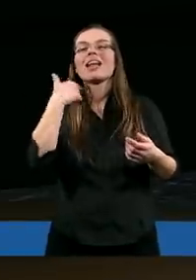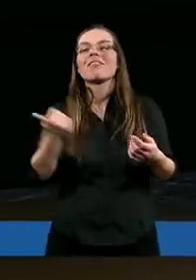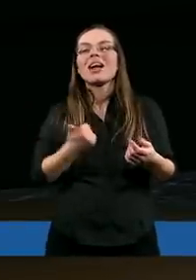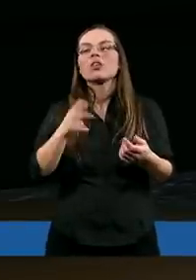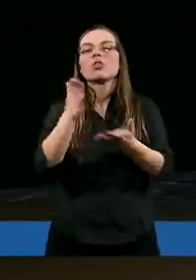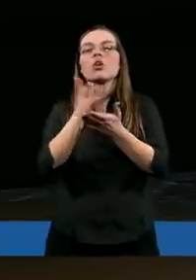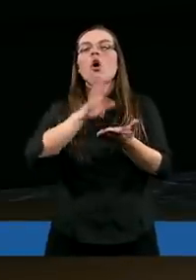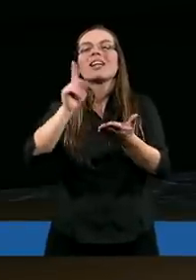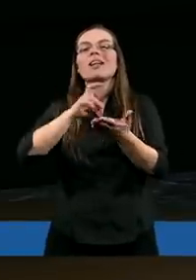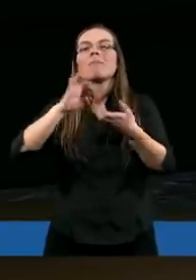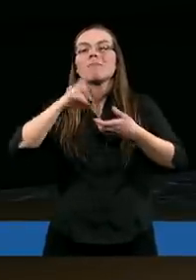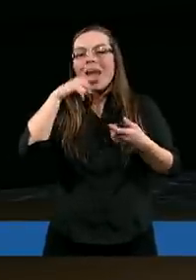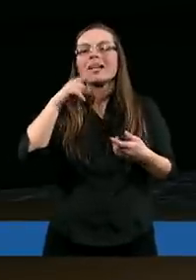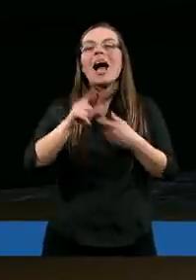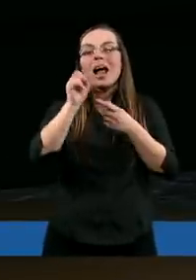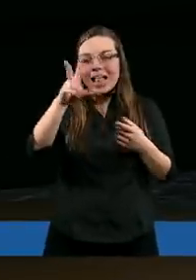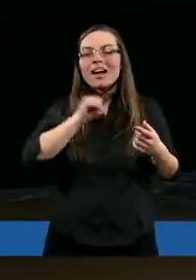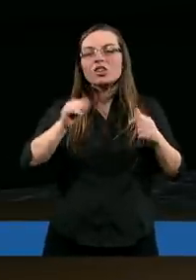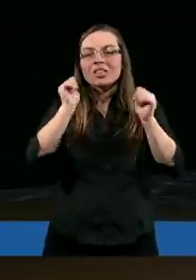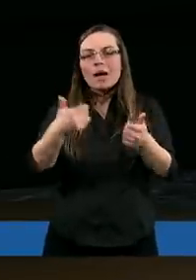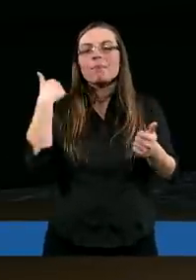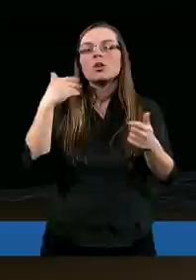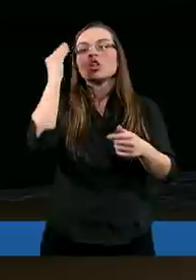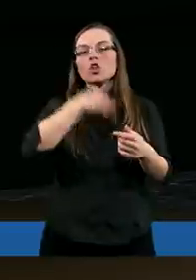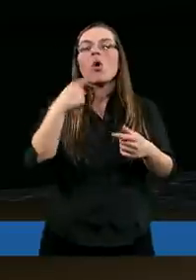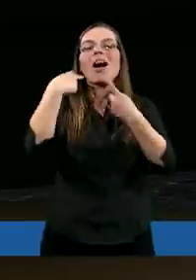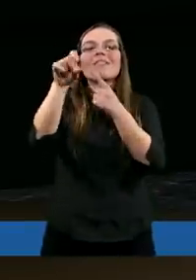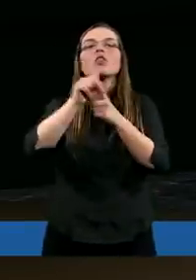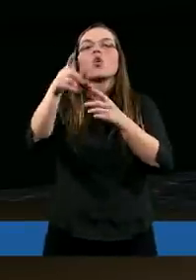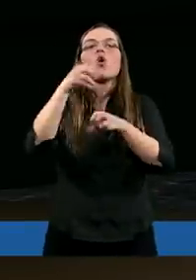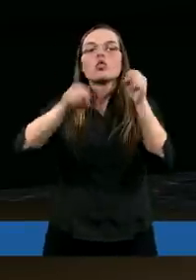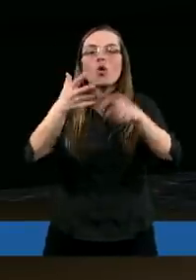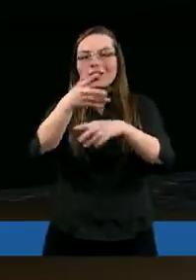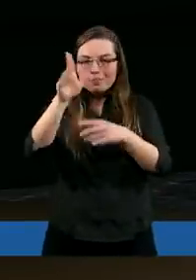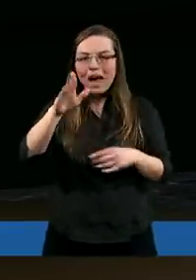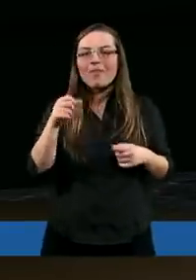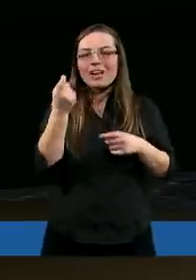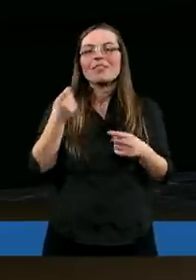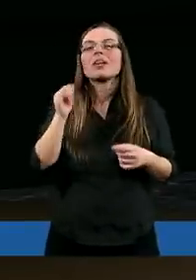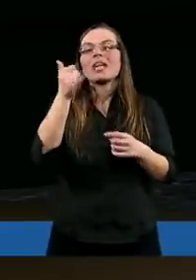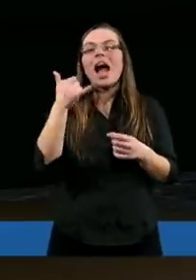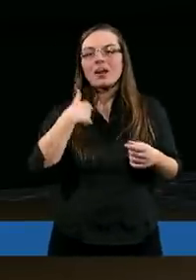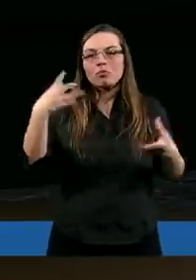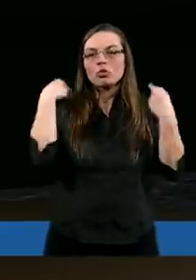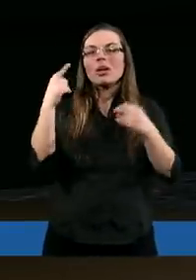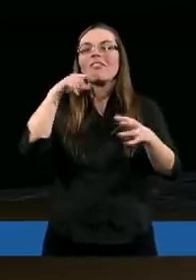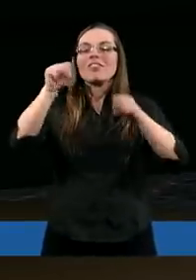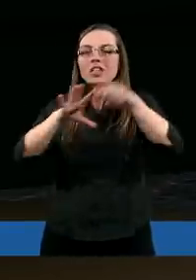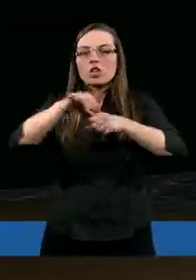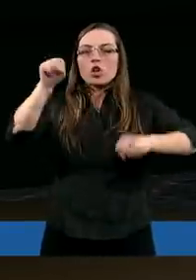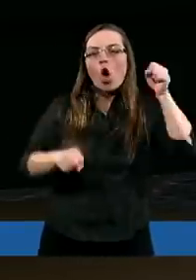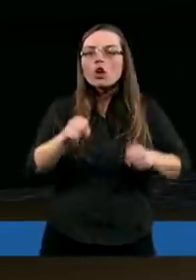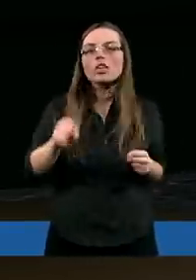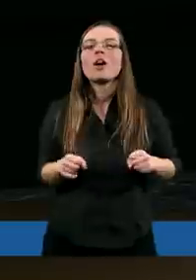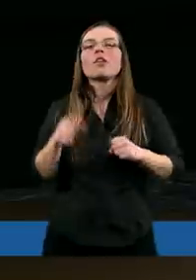jakiś paradoks dla mnie. Ale tak się stało. Szkoła pozwała mnie do sądu. I wiecie, jak się stoi w sądzie, no to